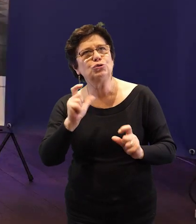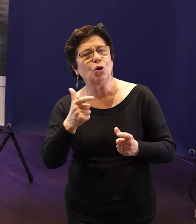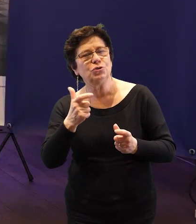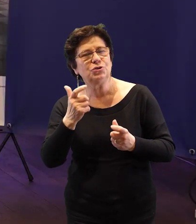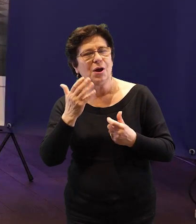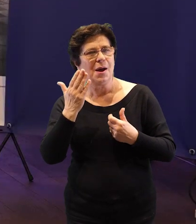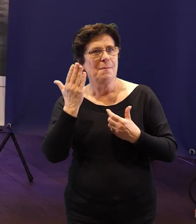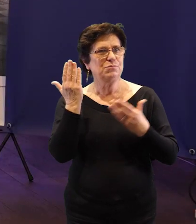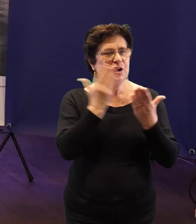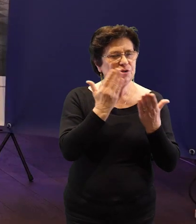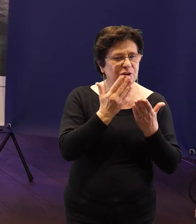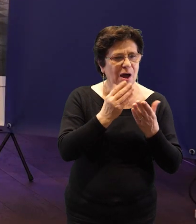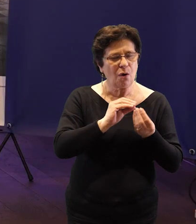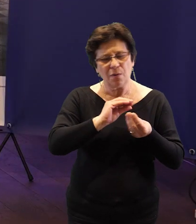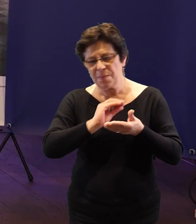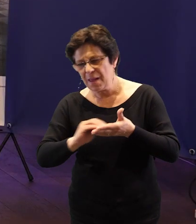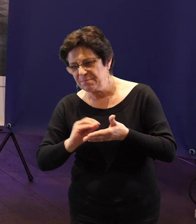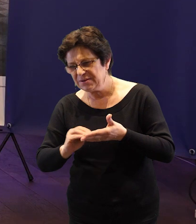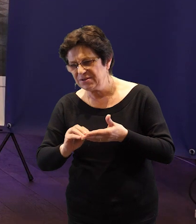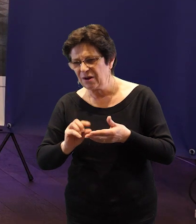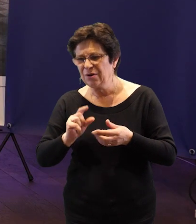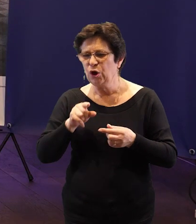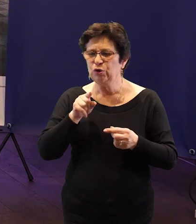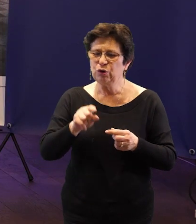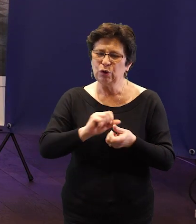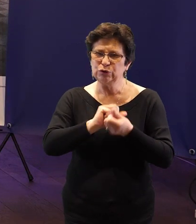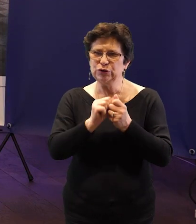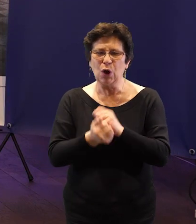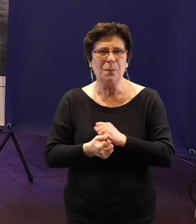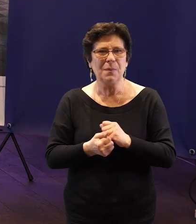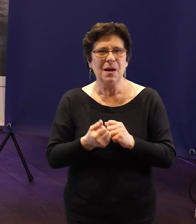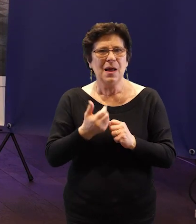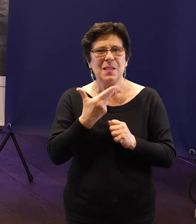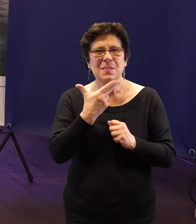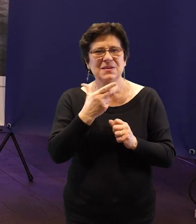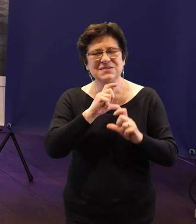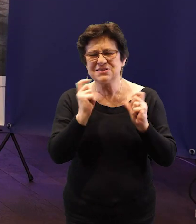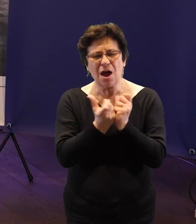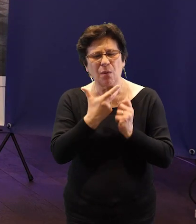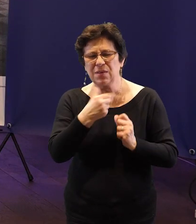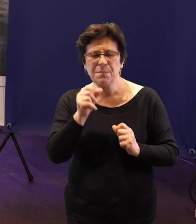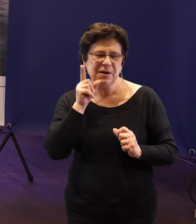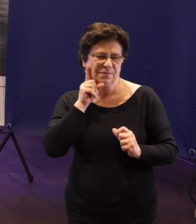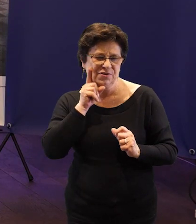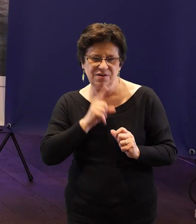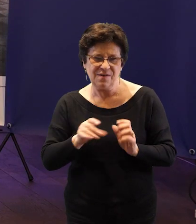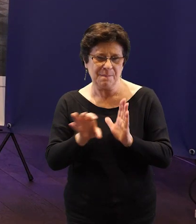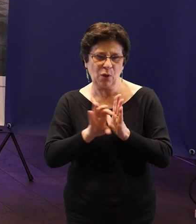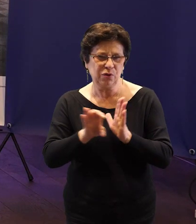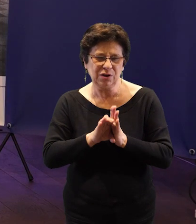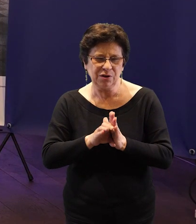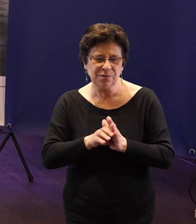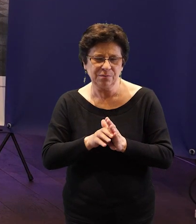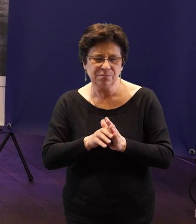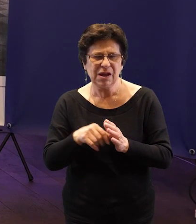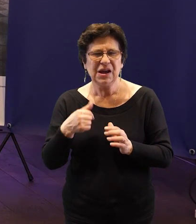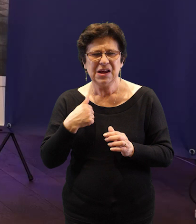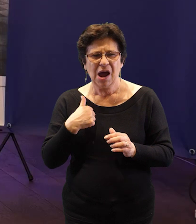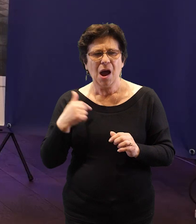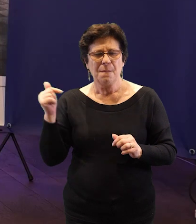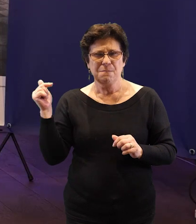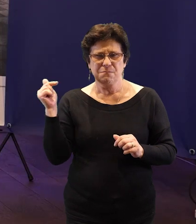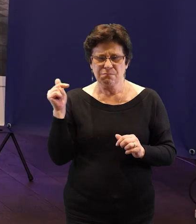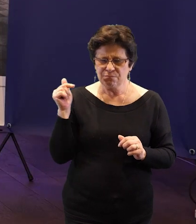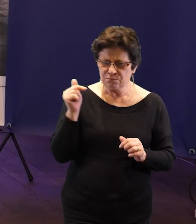coś przekręcił. Ja stwierdziłem tak, ja muszę dotrzeć do tych najwcześniejszych artykułów, jeżeli takowe istnieją, muszę je